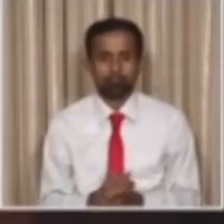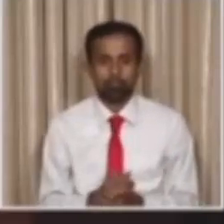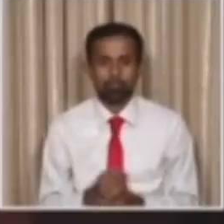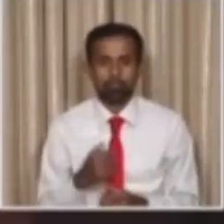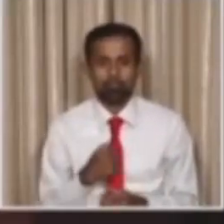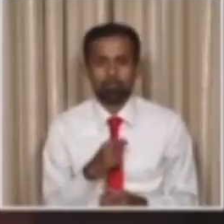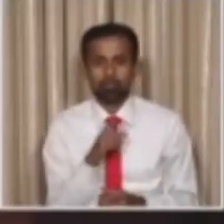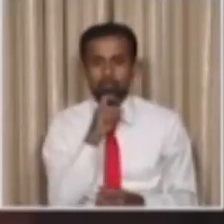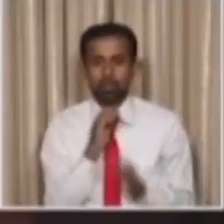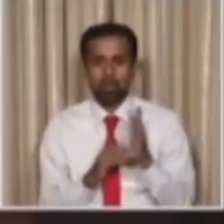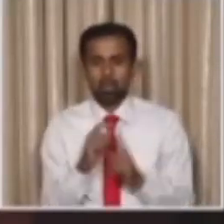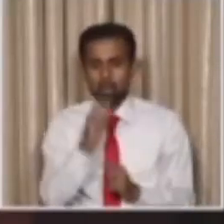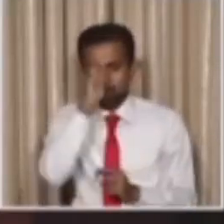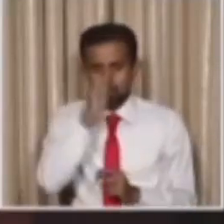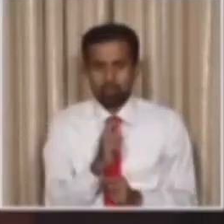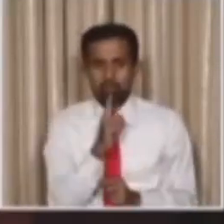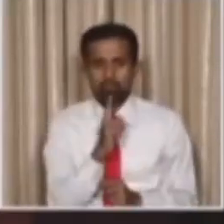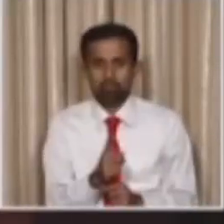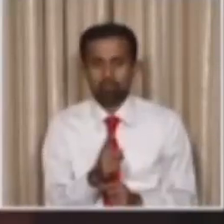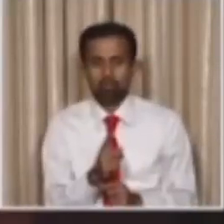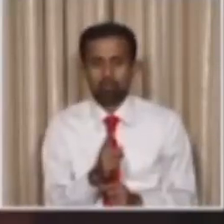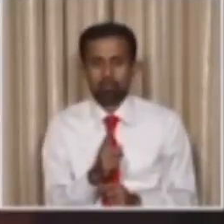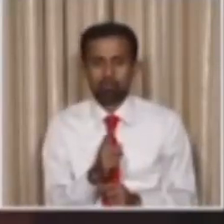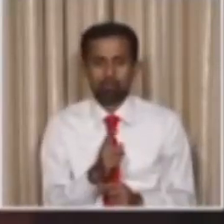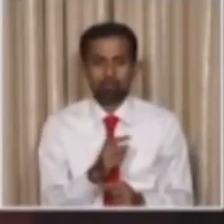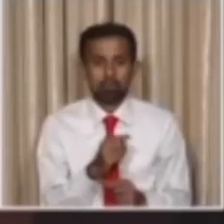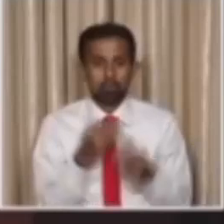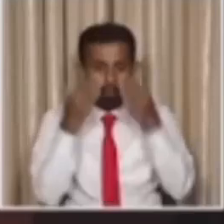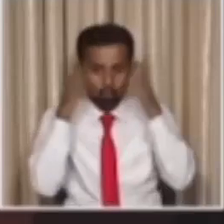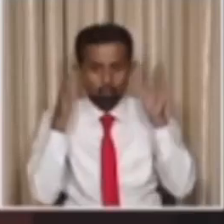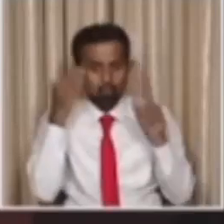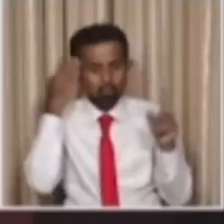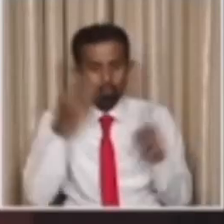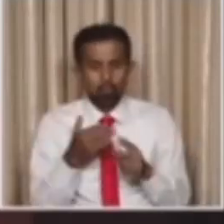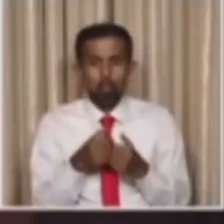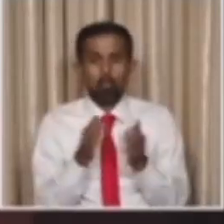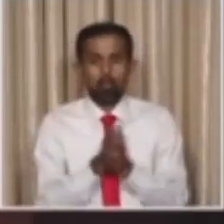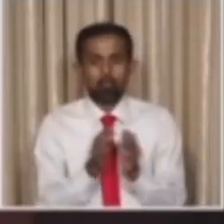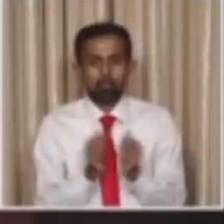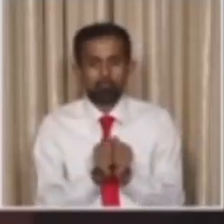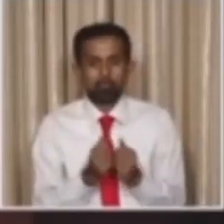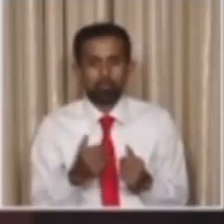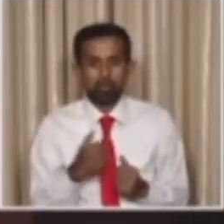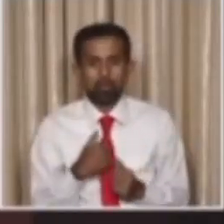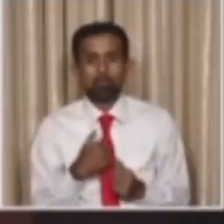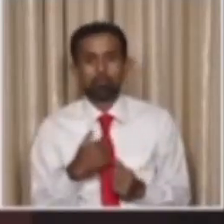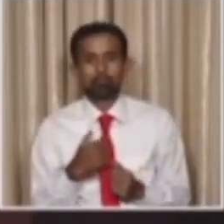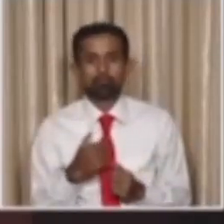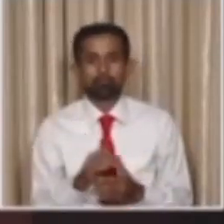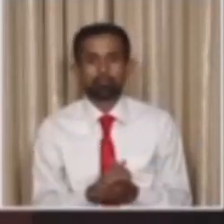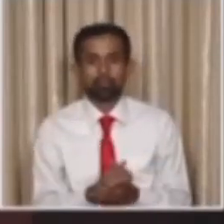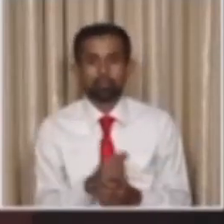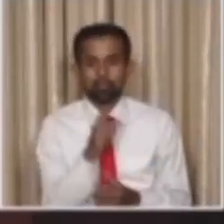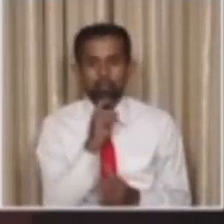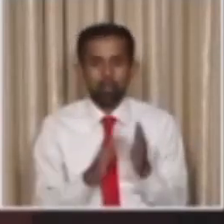විශේෂයෙන්ම අධිකරණ ඇමතුමාට කියන්න කැමති සත්භාවෙන් ක්‍රියාත්මක වෙන ඕනම ක්‍රියාදාමයකට අගමැතිතුමා